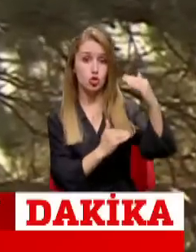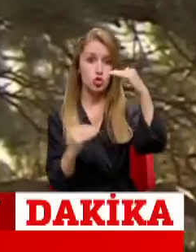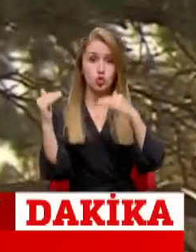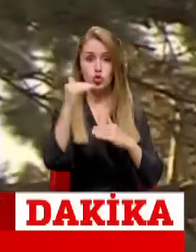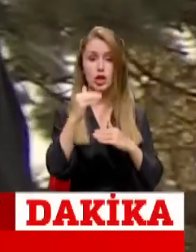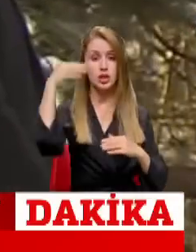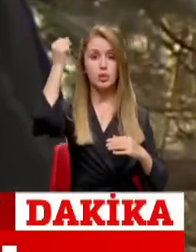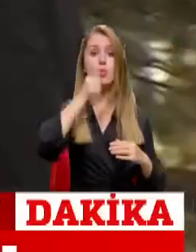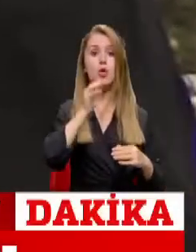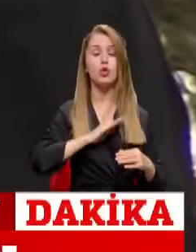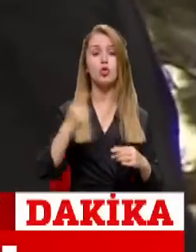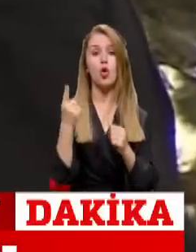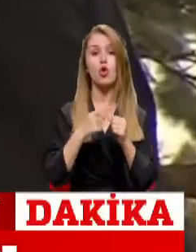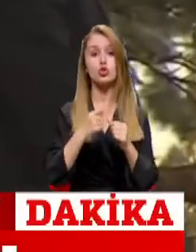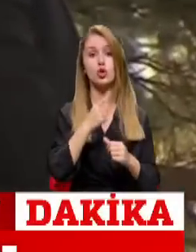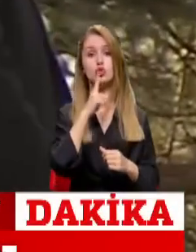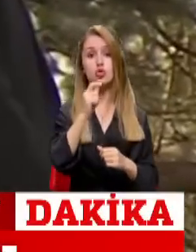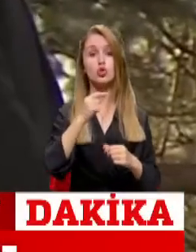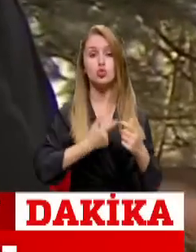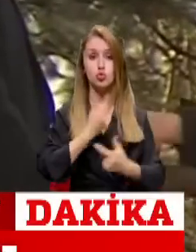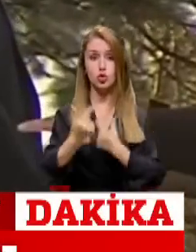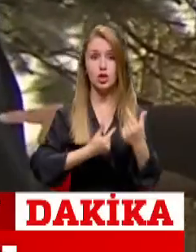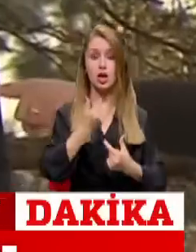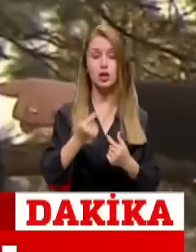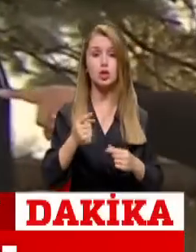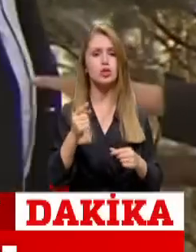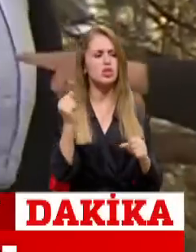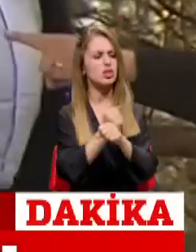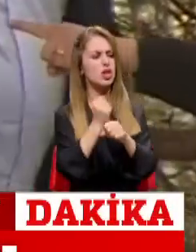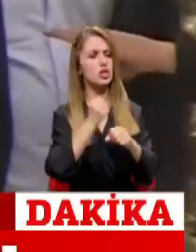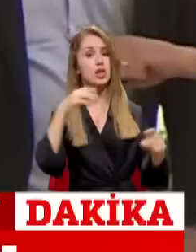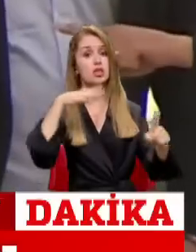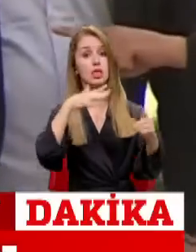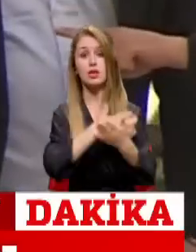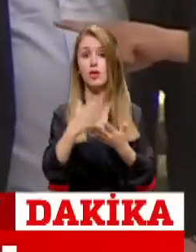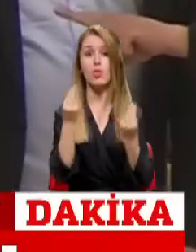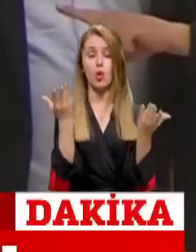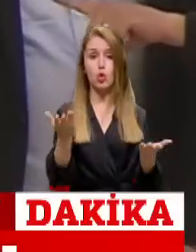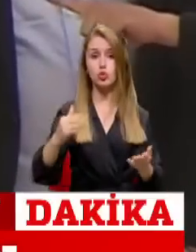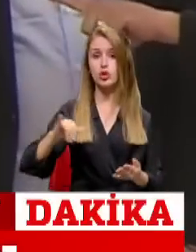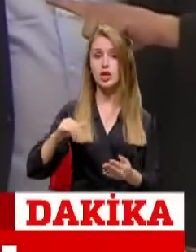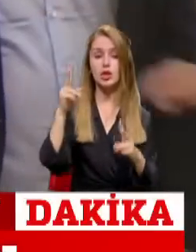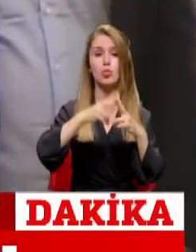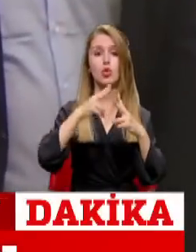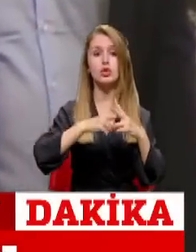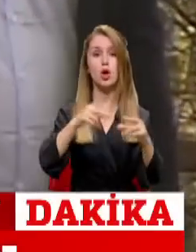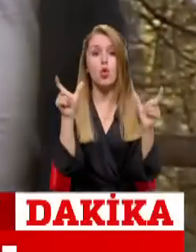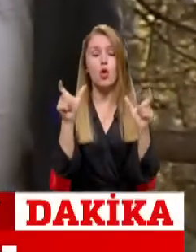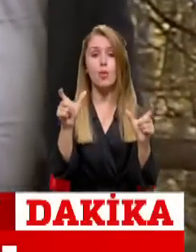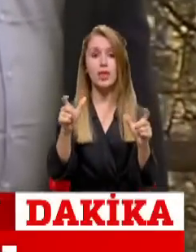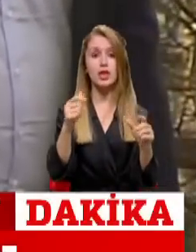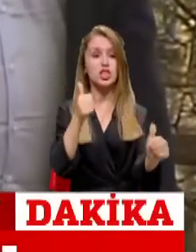yükseldi. Sizler, İmamoğlu önce sözle uyardı ama su, taş ve başka cisimlerle saldırı devam etti. Yanındaki polislerin, korumaların